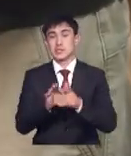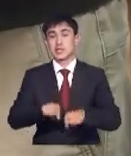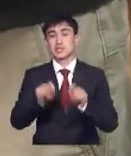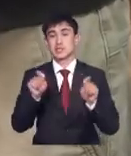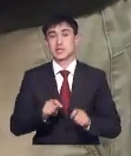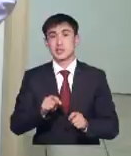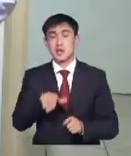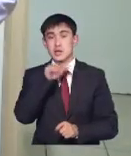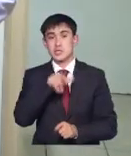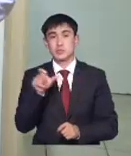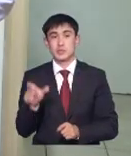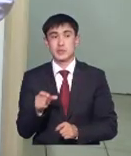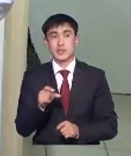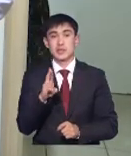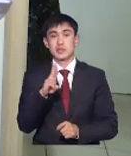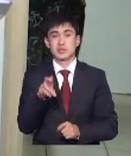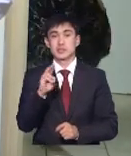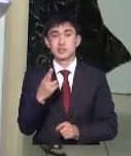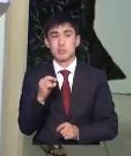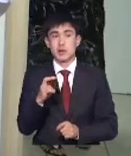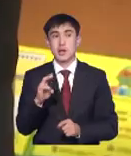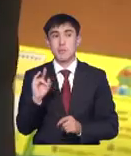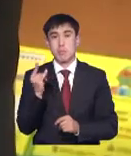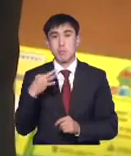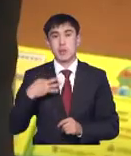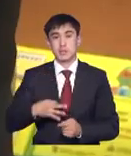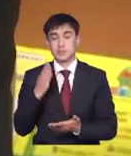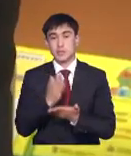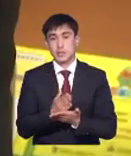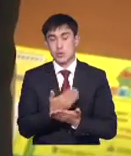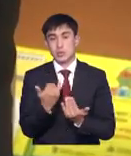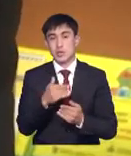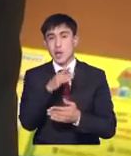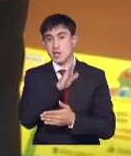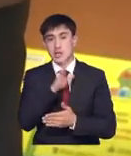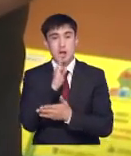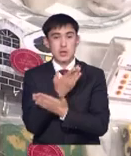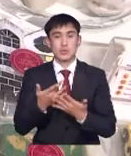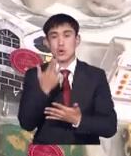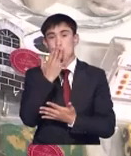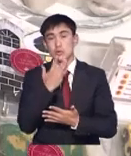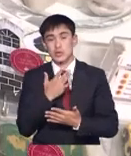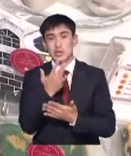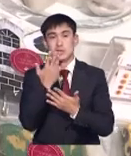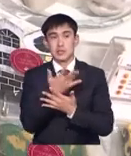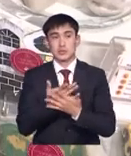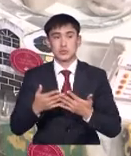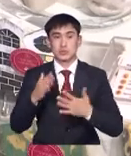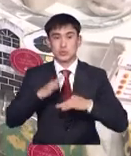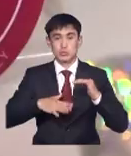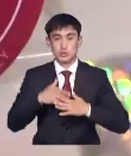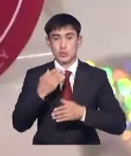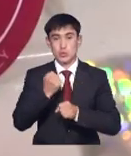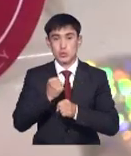Зухра Серікқызының да ДЦП диагнозы қойылған бір ұлы бар. Мұнда әйелдер әртүрлі ұлттық нақыштағы тұрмыстық бұйымдарды қолдан